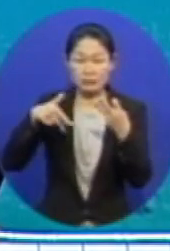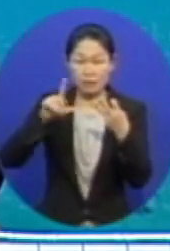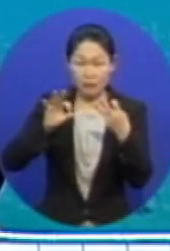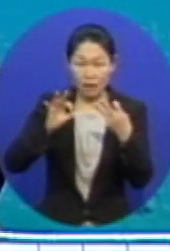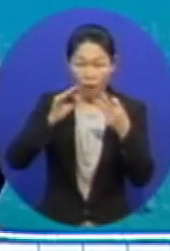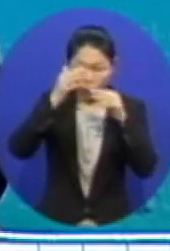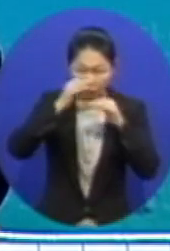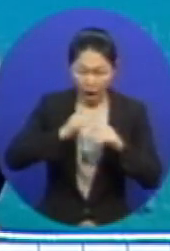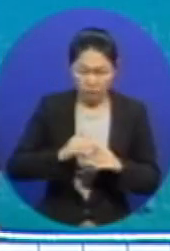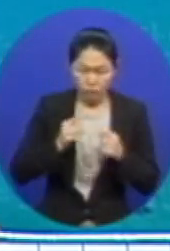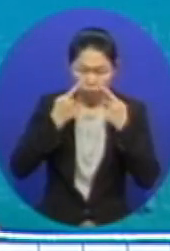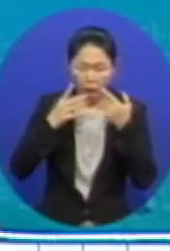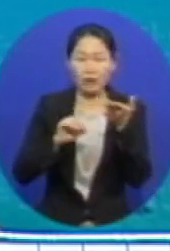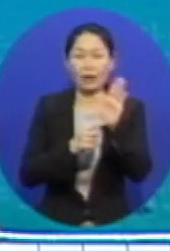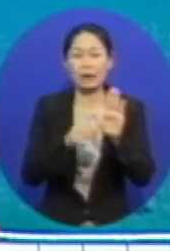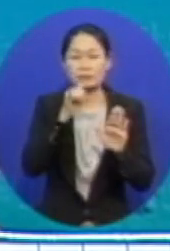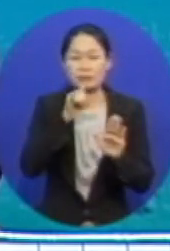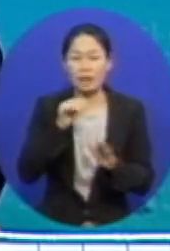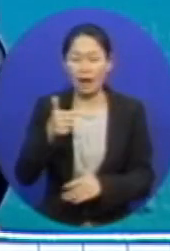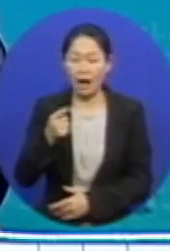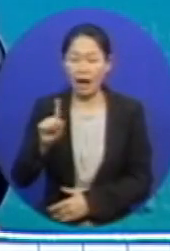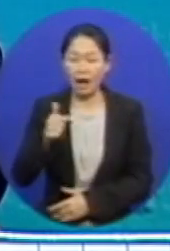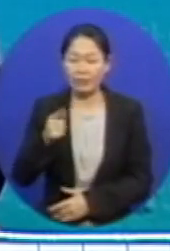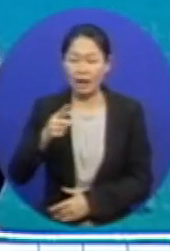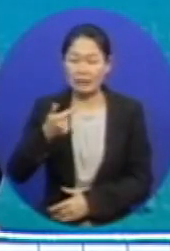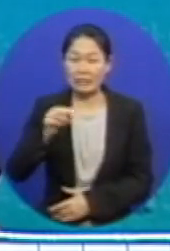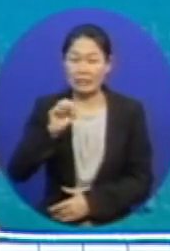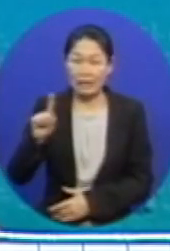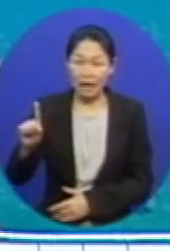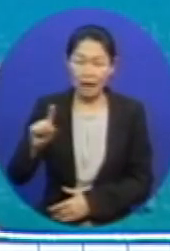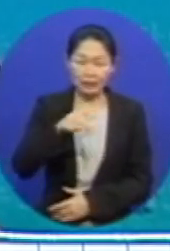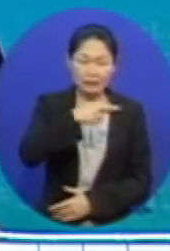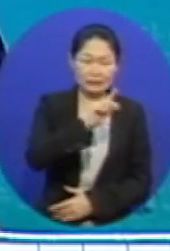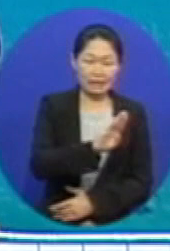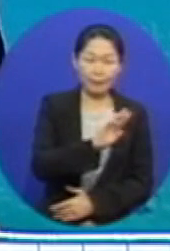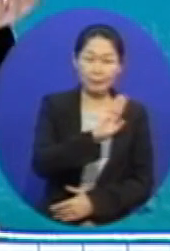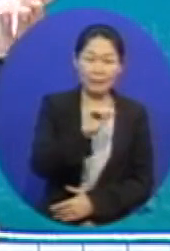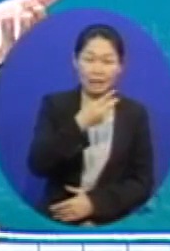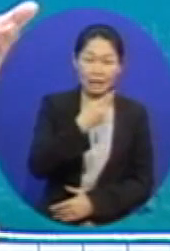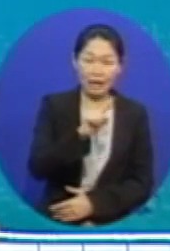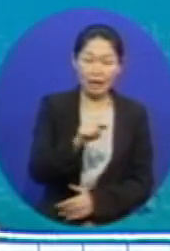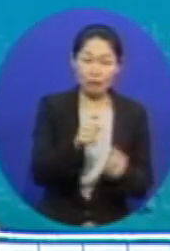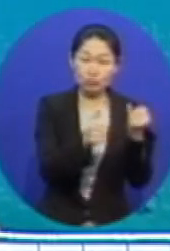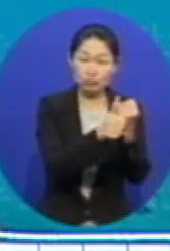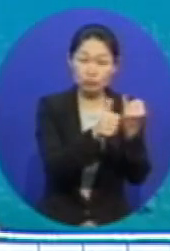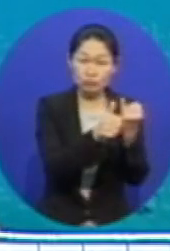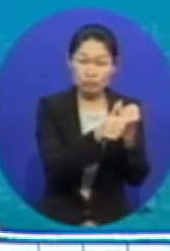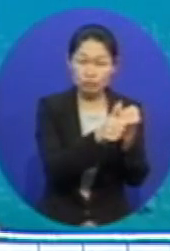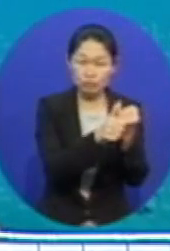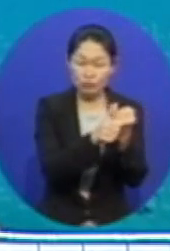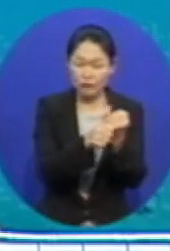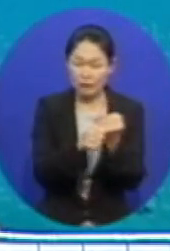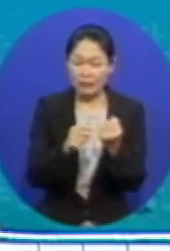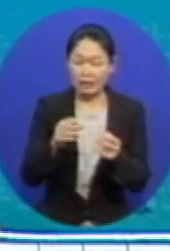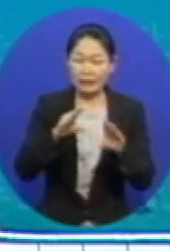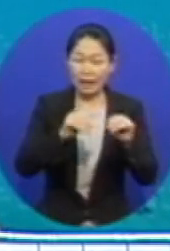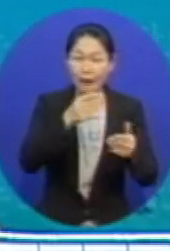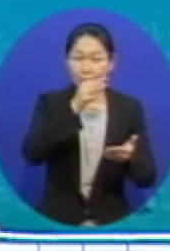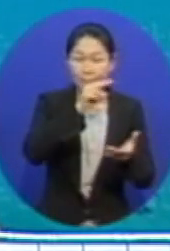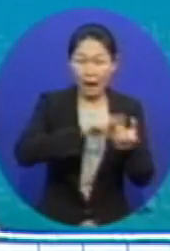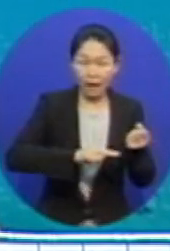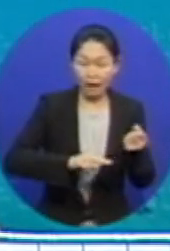있어요 않아 내 와사비 라가 땅을 바라 가지고 교회에 다가 바칠 참 착한 마음을 품어